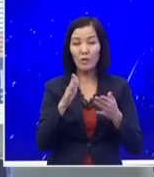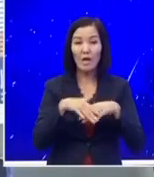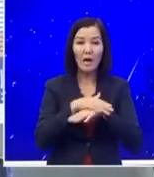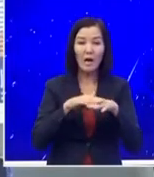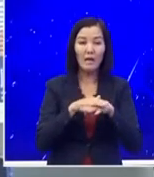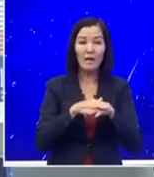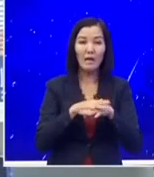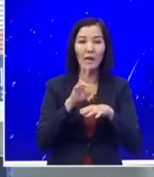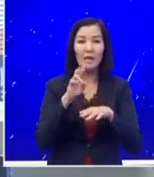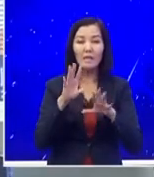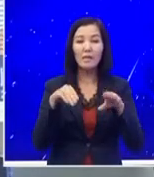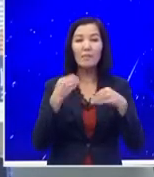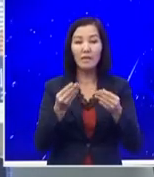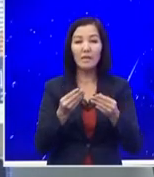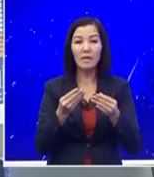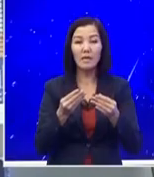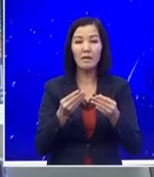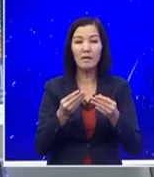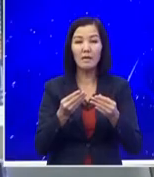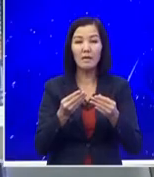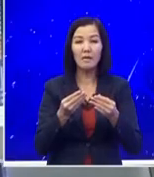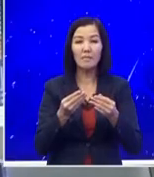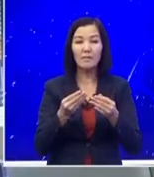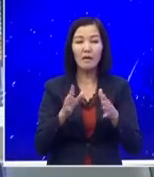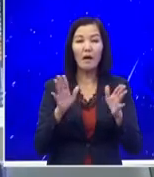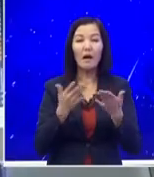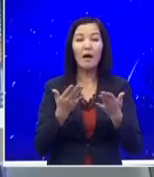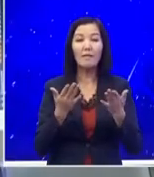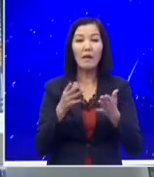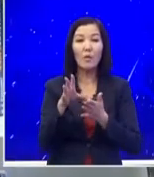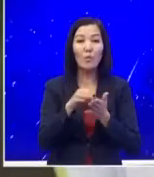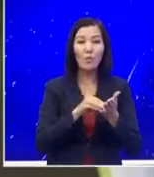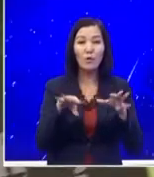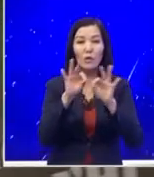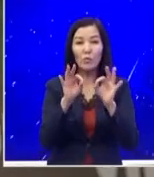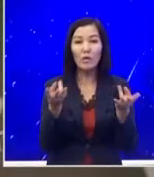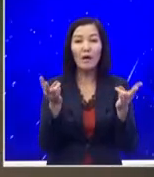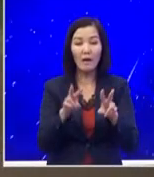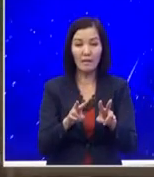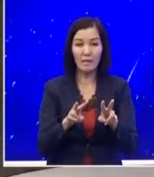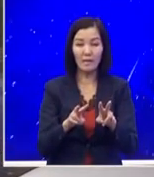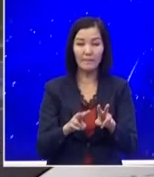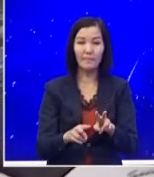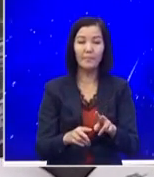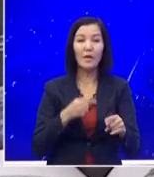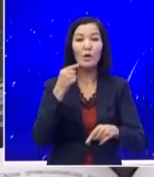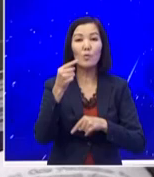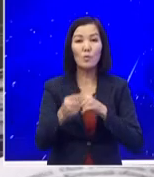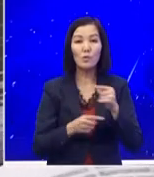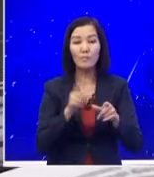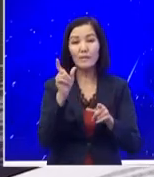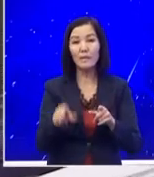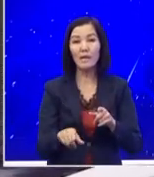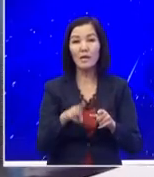бердік? Не қалдырды? Қандай өнеге қалдырды? Міне адамның құндылығы. Халыққа өшпес мұра қалдырып жүрген азаматтың